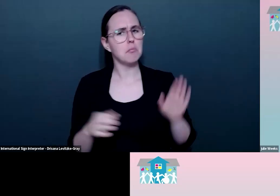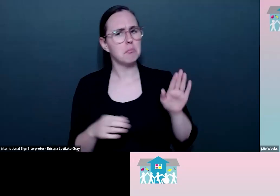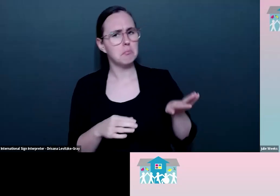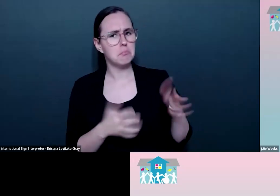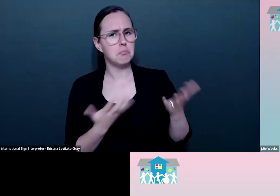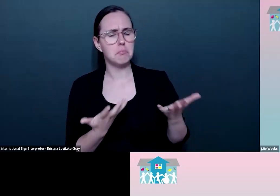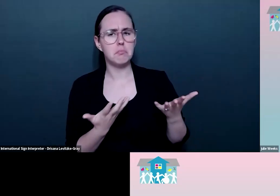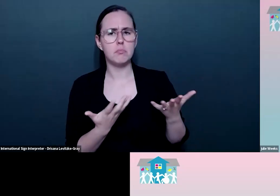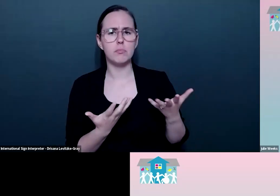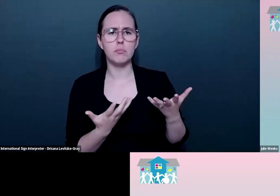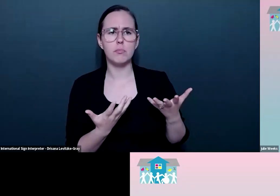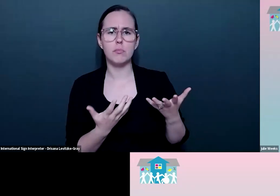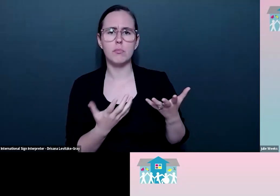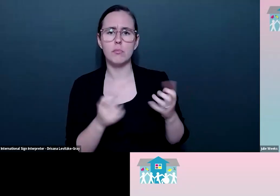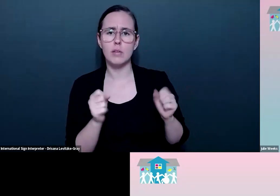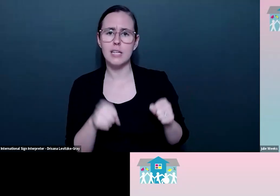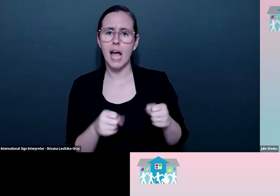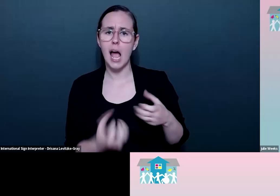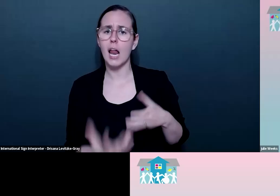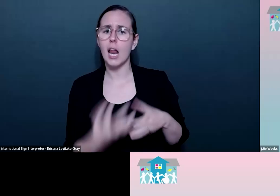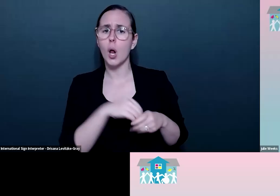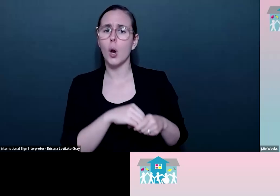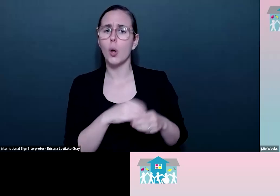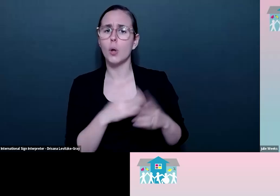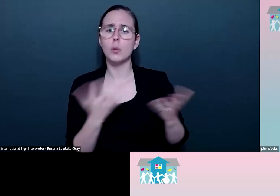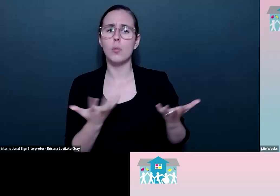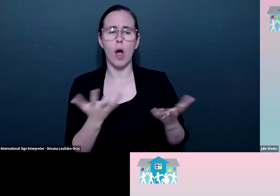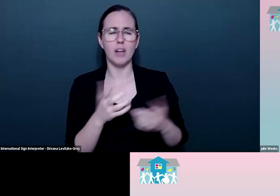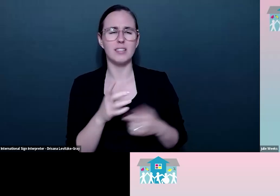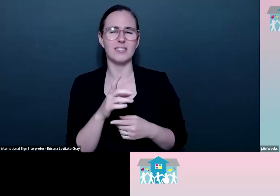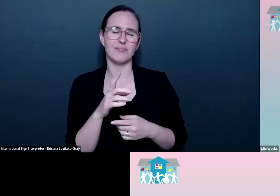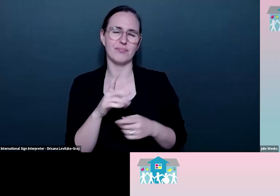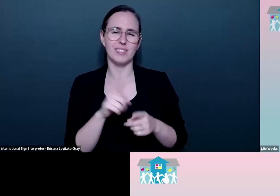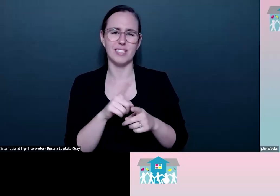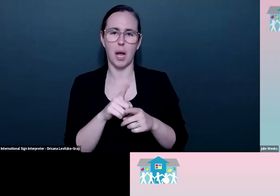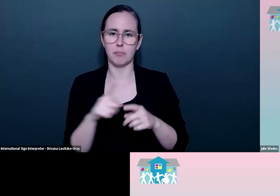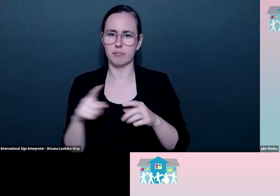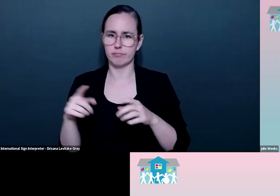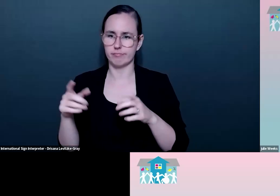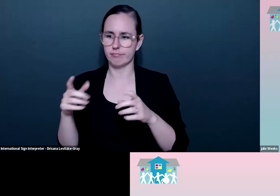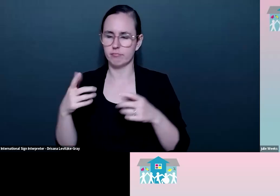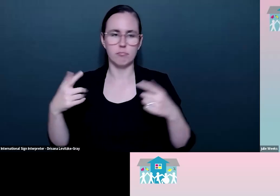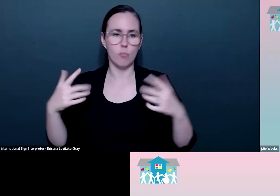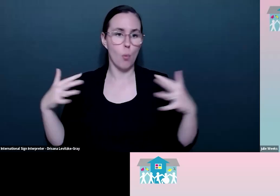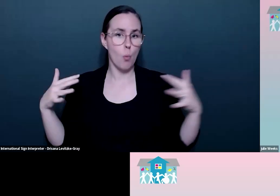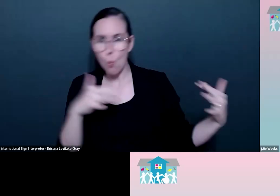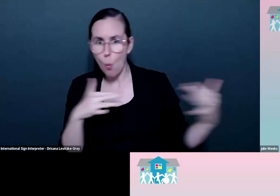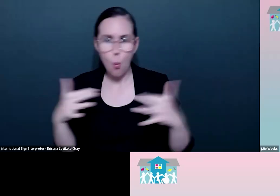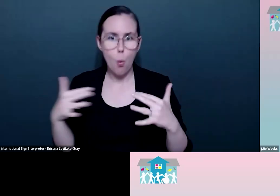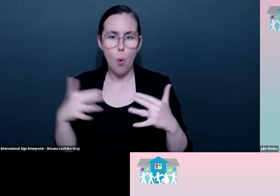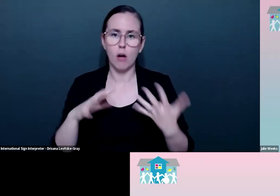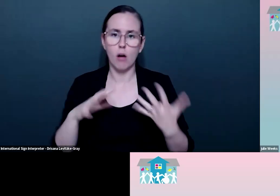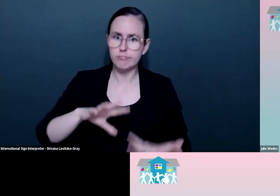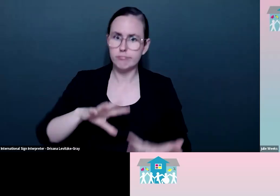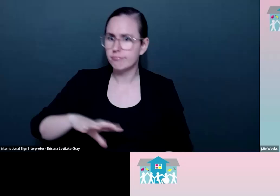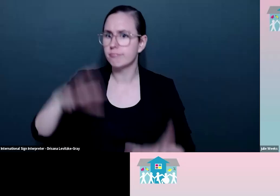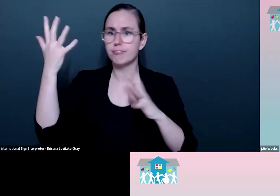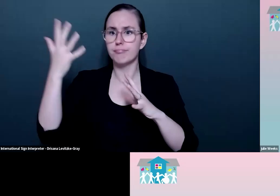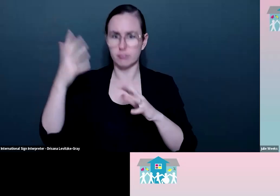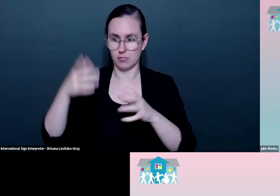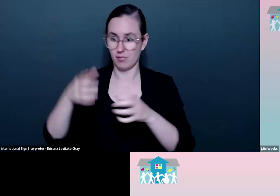est-ce que ça peut causer des conflits entre certaines données? Alors, je peux dire que